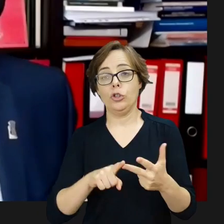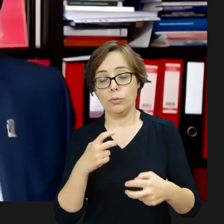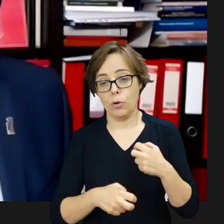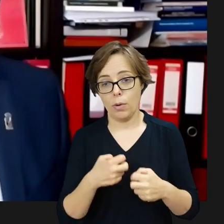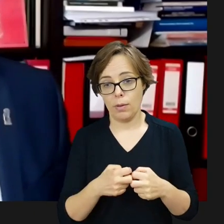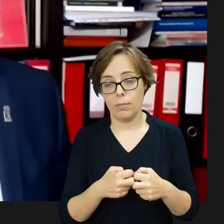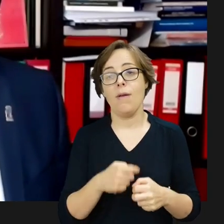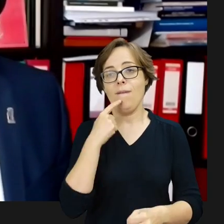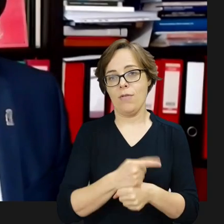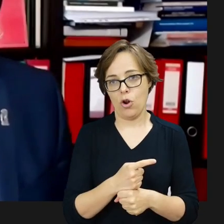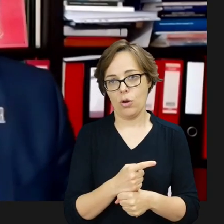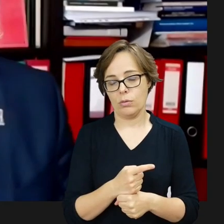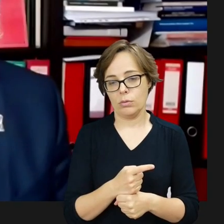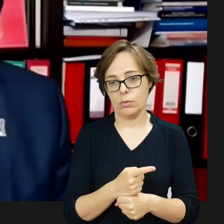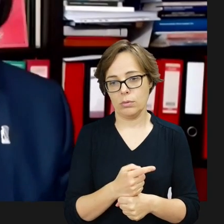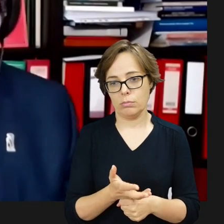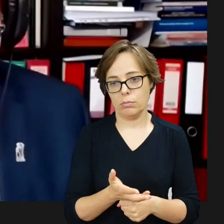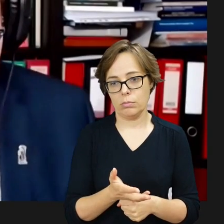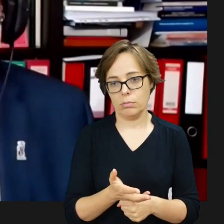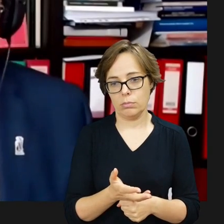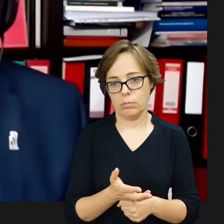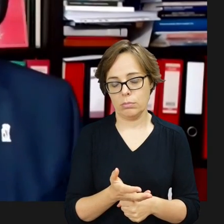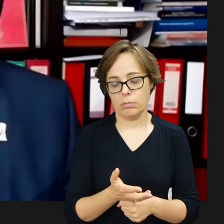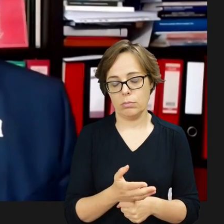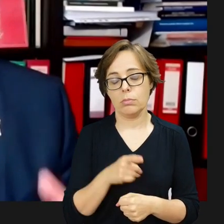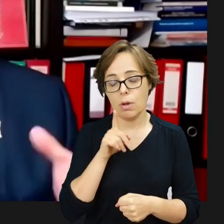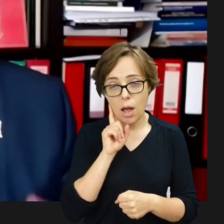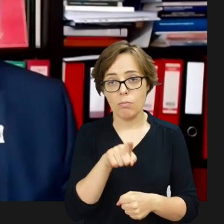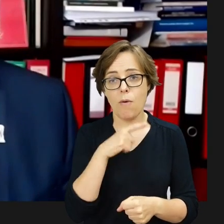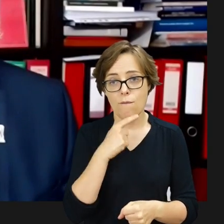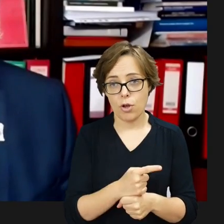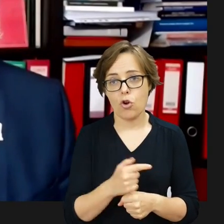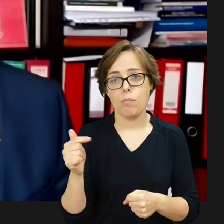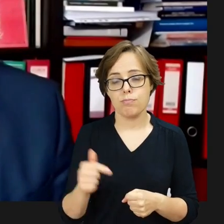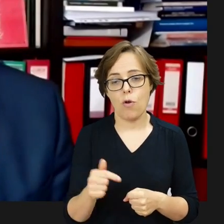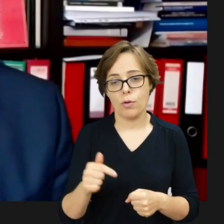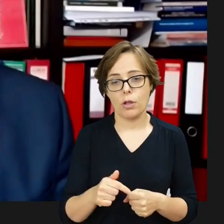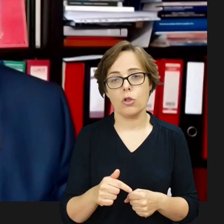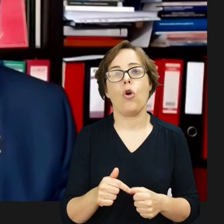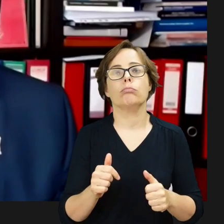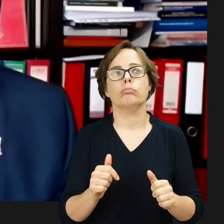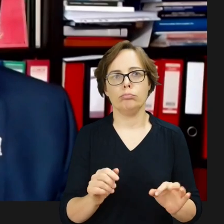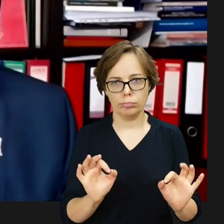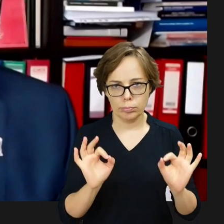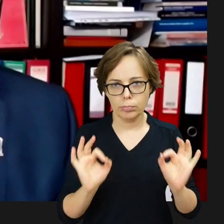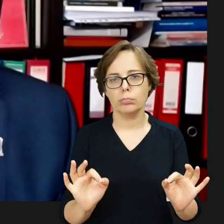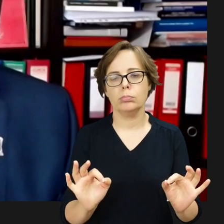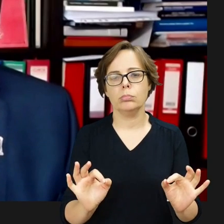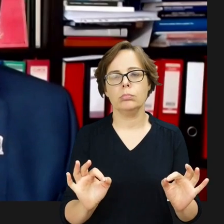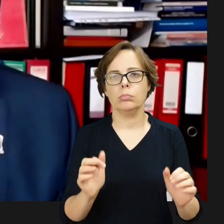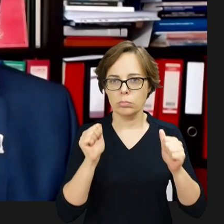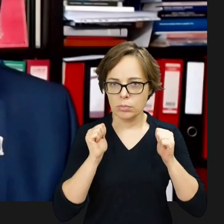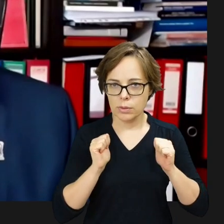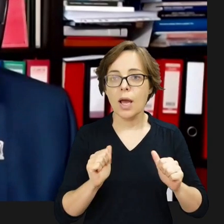też powinien być oczywiście, czy rozstrzygnięciem, które powinno być i stabilne, i w miarę